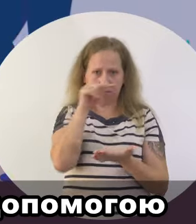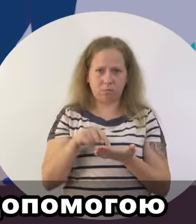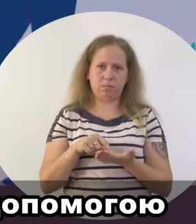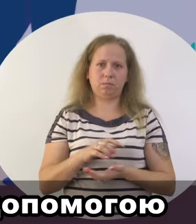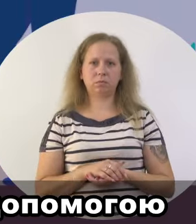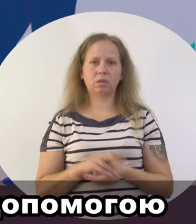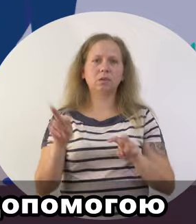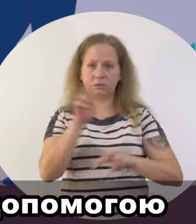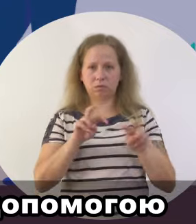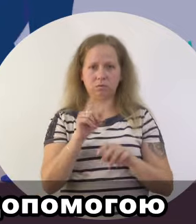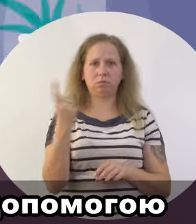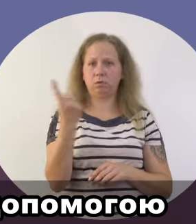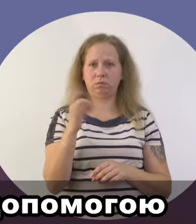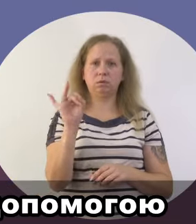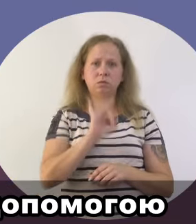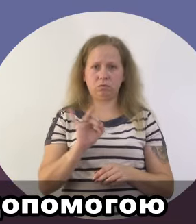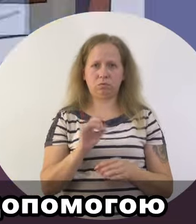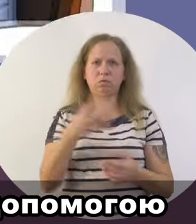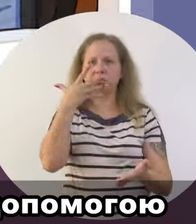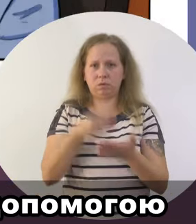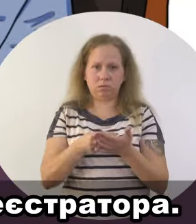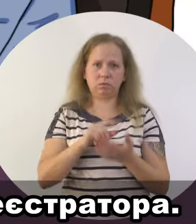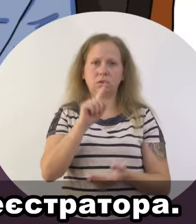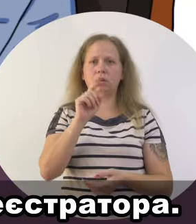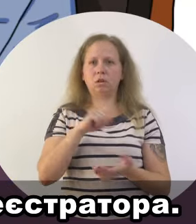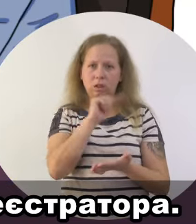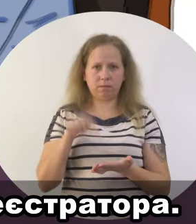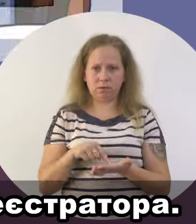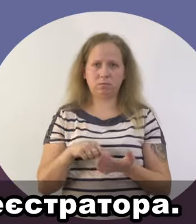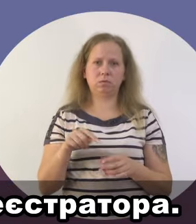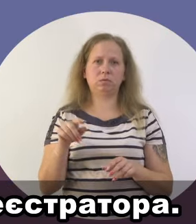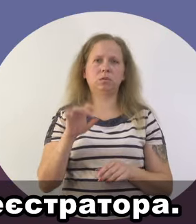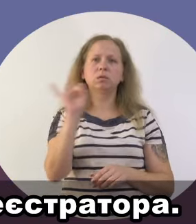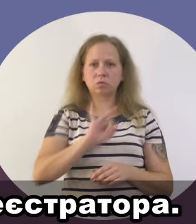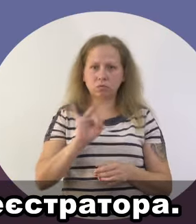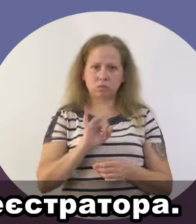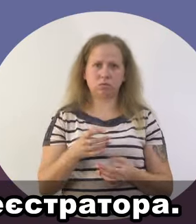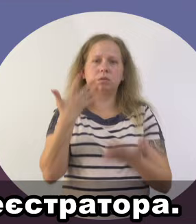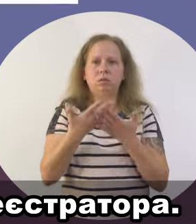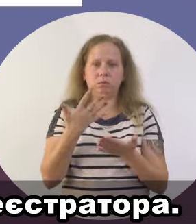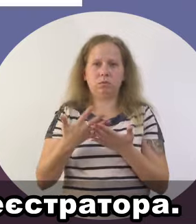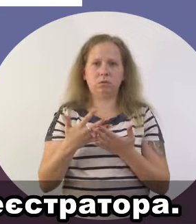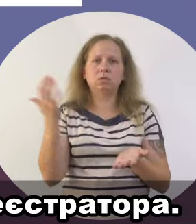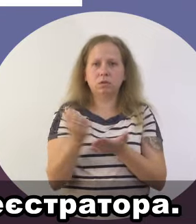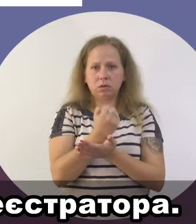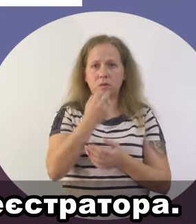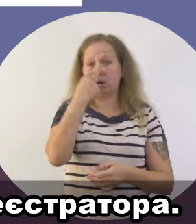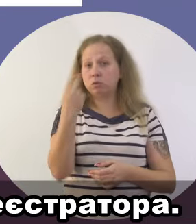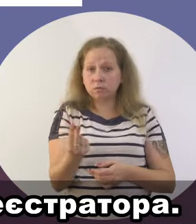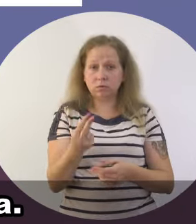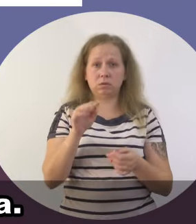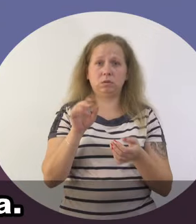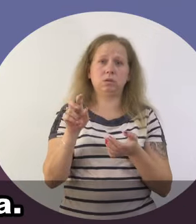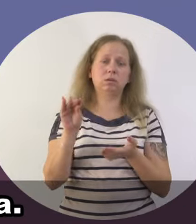или подтверждение информации из нескольких независимых источников. Например, найди очевидца, записи с аудио или